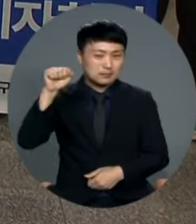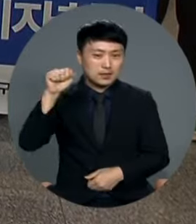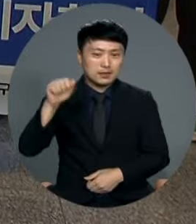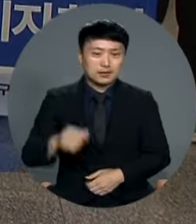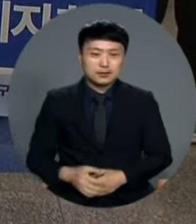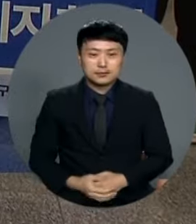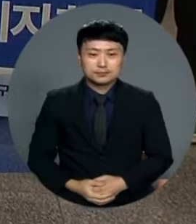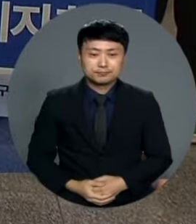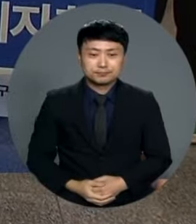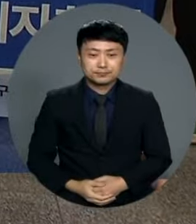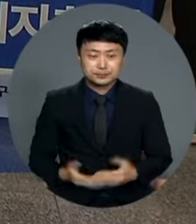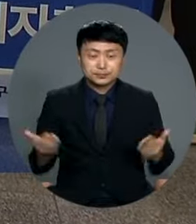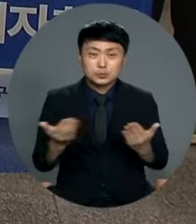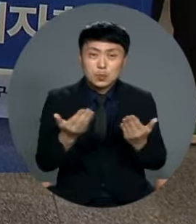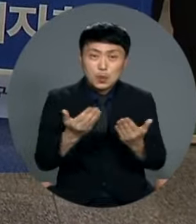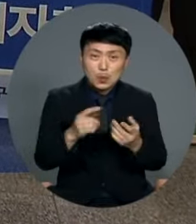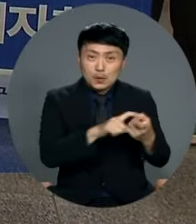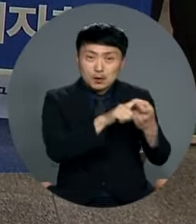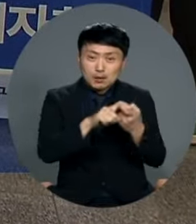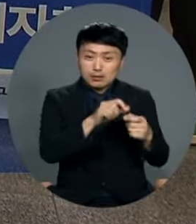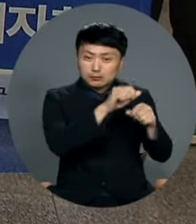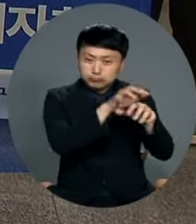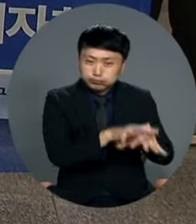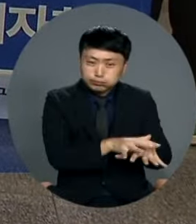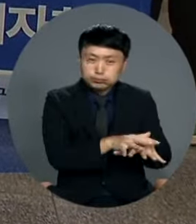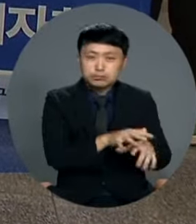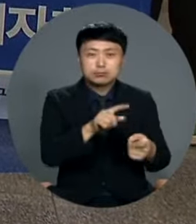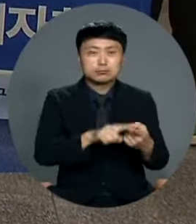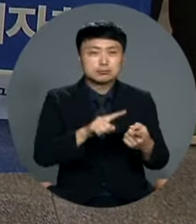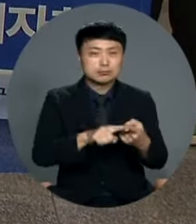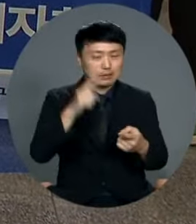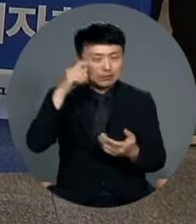탈퇴 강요하는 간호처분 각성하라!